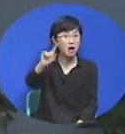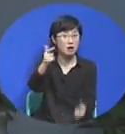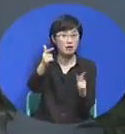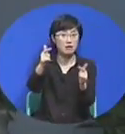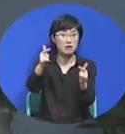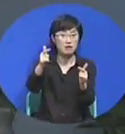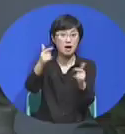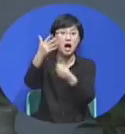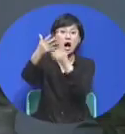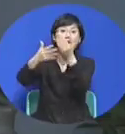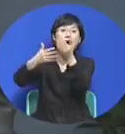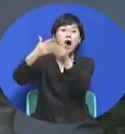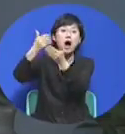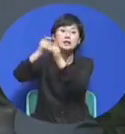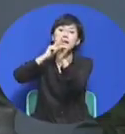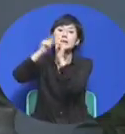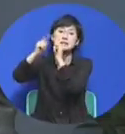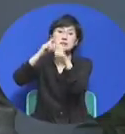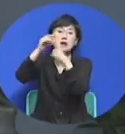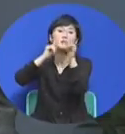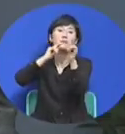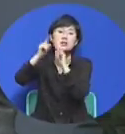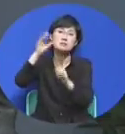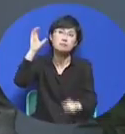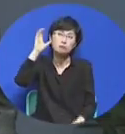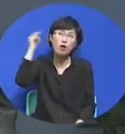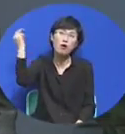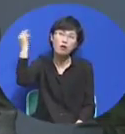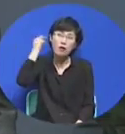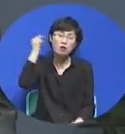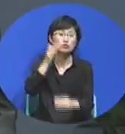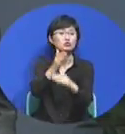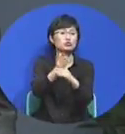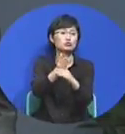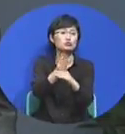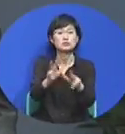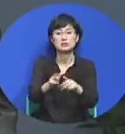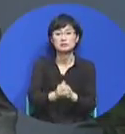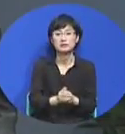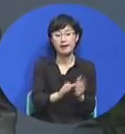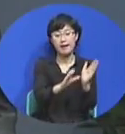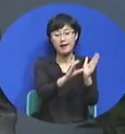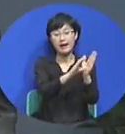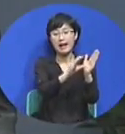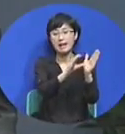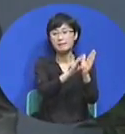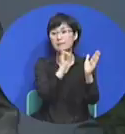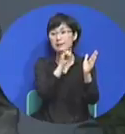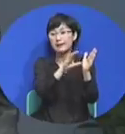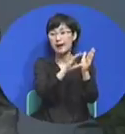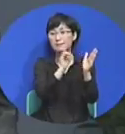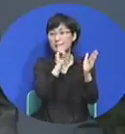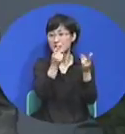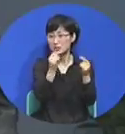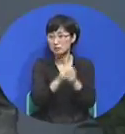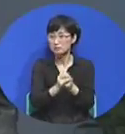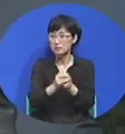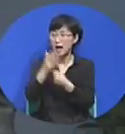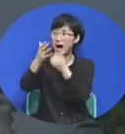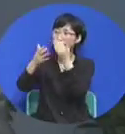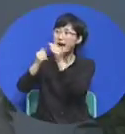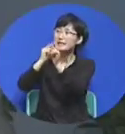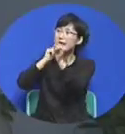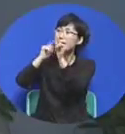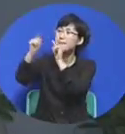to listen to the sermon. You are here to hear the voice of God. 요한 칼빈이 말한 대로 하나님의 말씀을 듣는 것이 아니고 하나님의